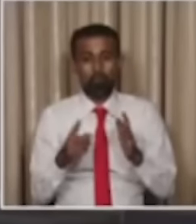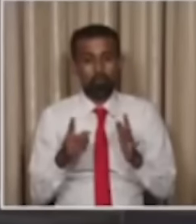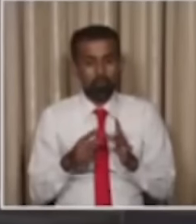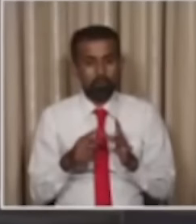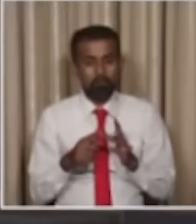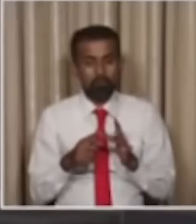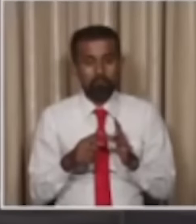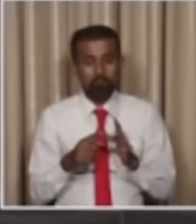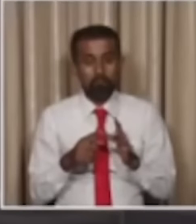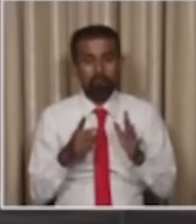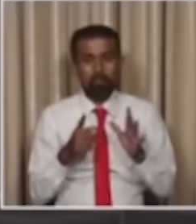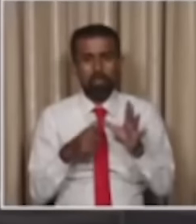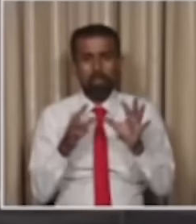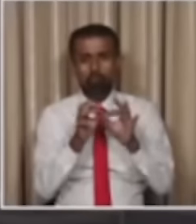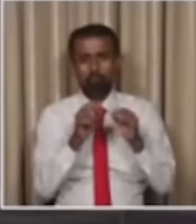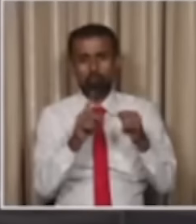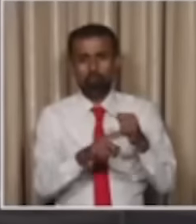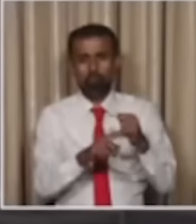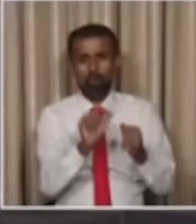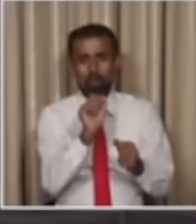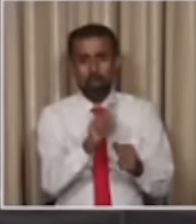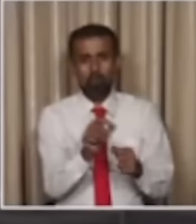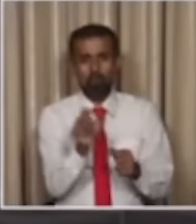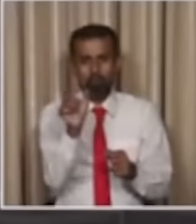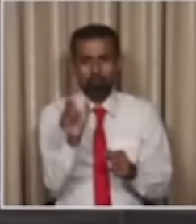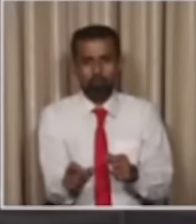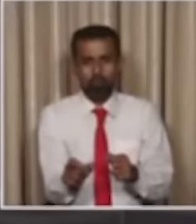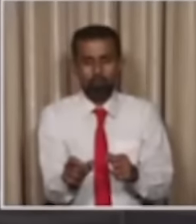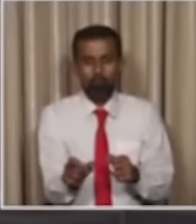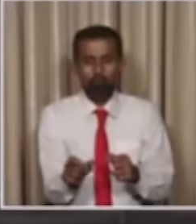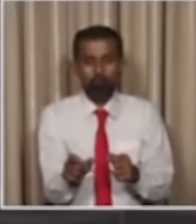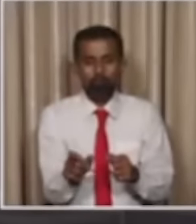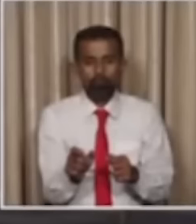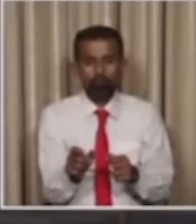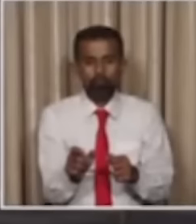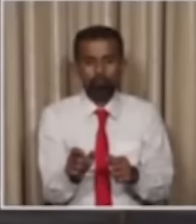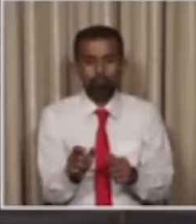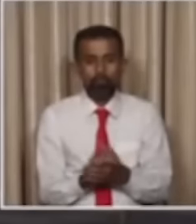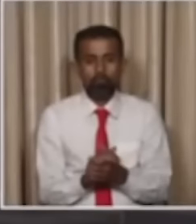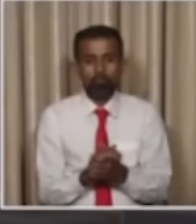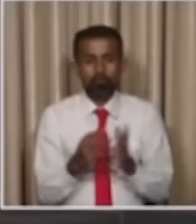සමග අබුහින් නැමැති පුද්ගලයෙකු ත්‍රීමා